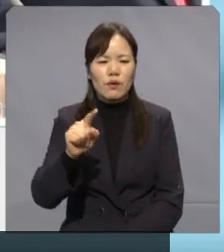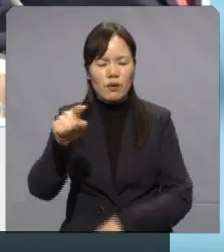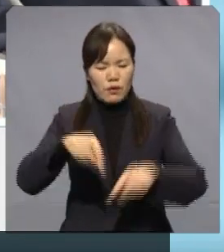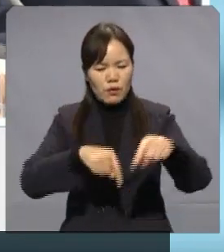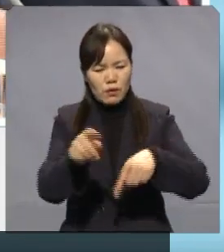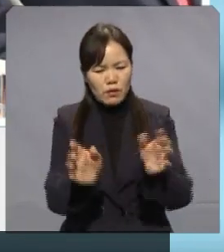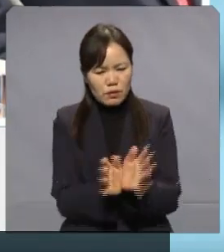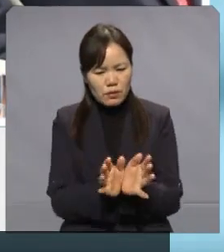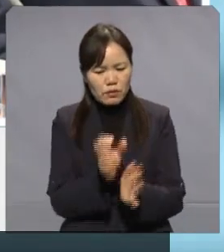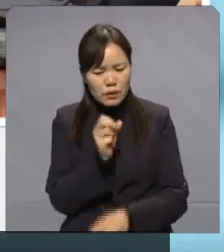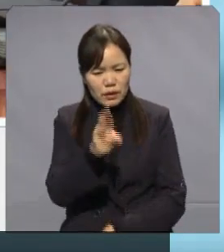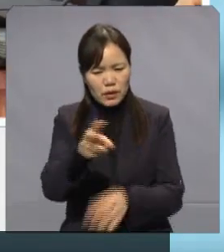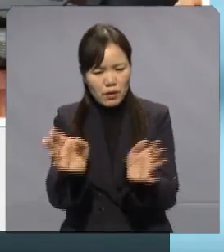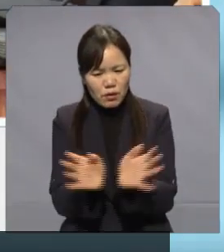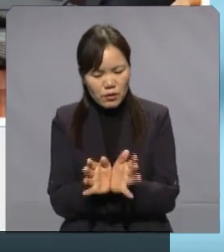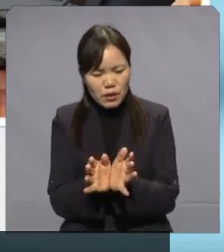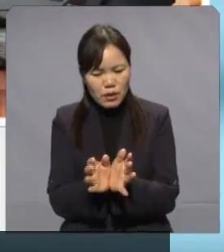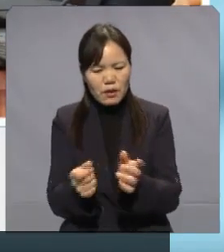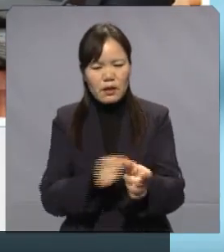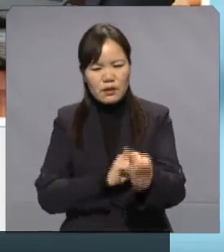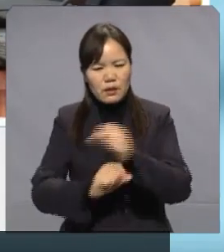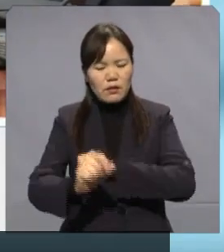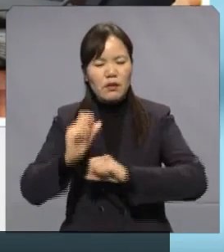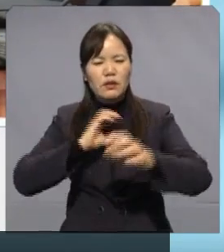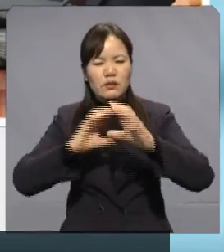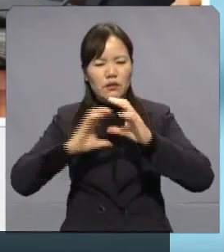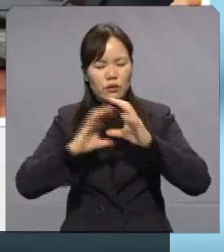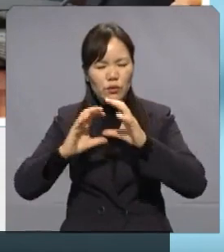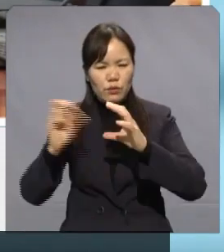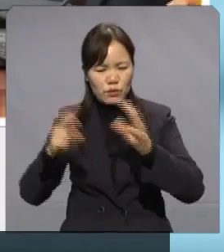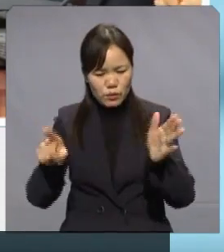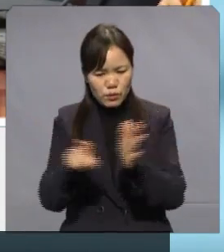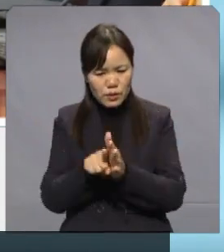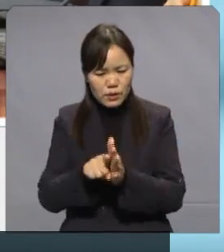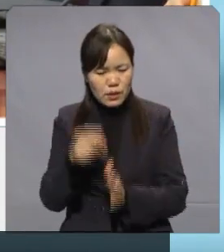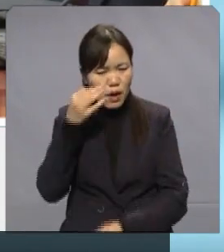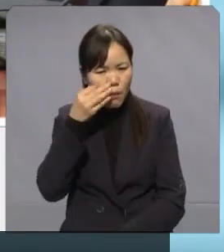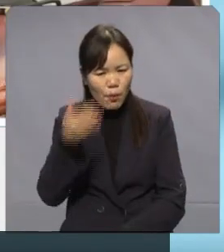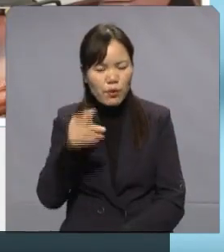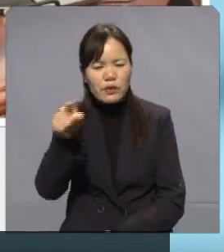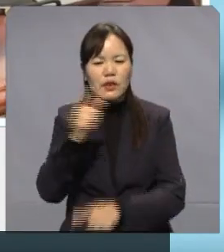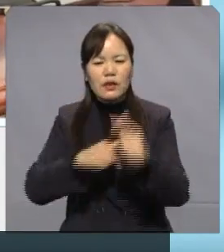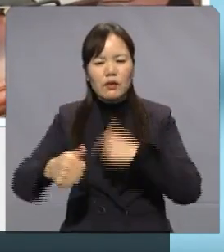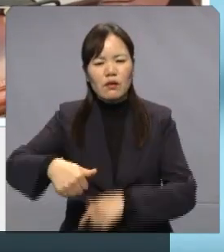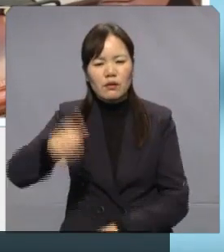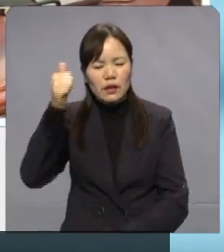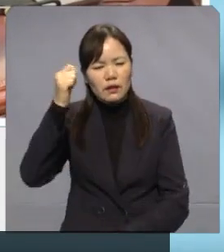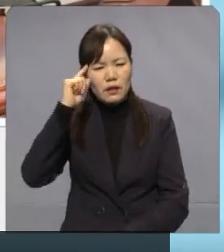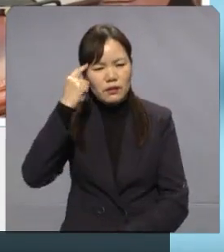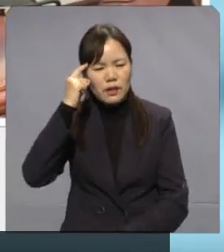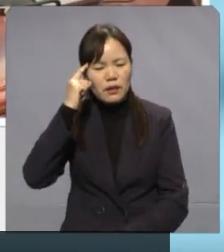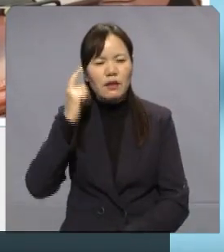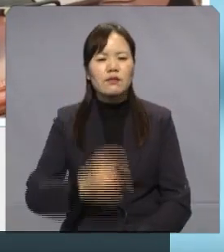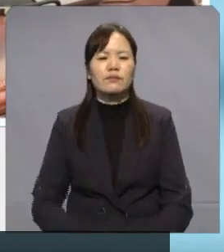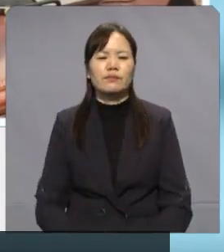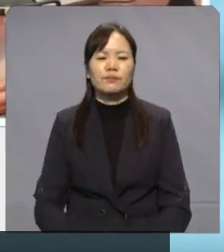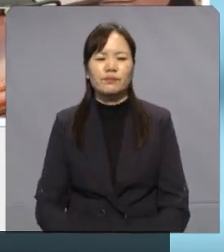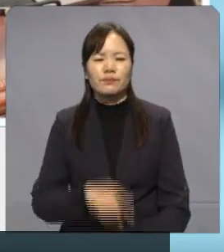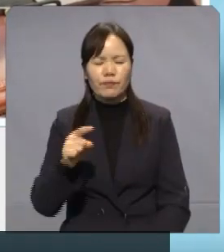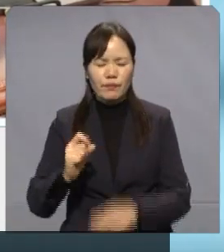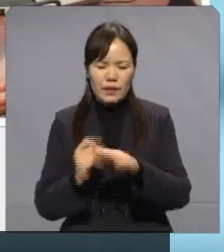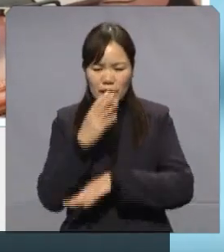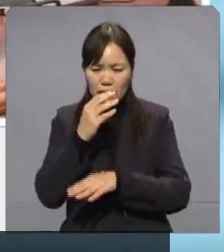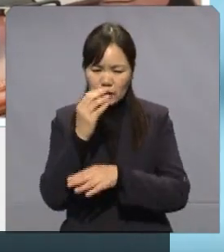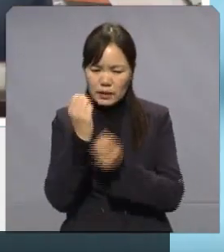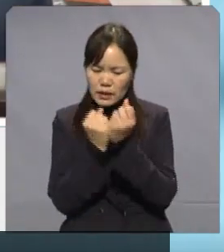특히 여당하고는 보다 적극적인 소통을 하고 신뢰를 보여주는 것이 맞겠다라고 판단을 한 것이지 근데 이게 이제 과도하게 해석을